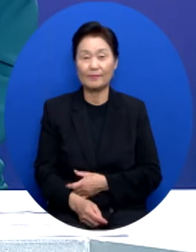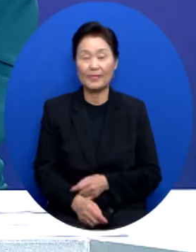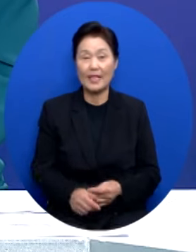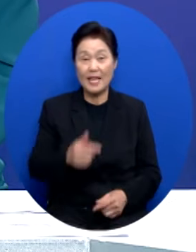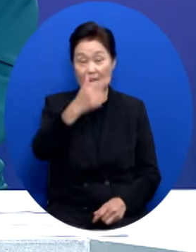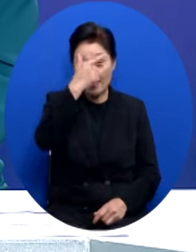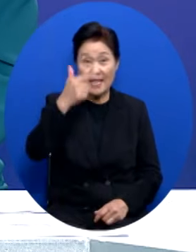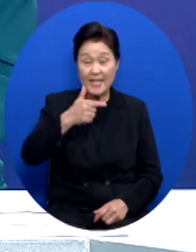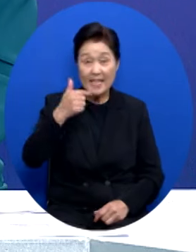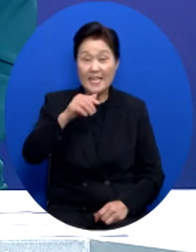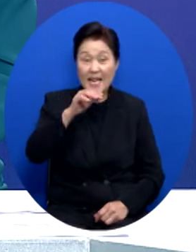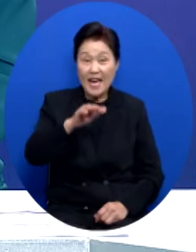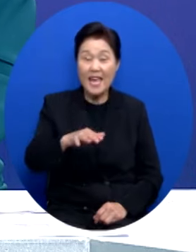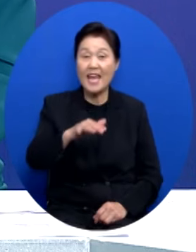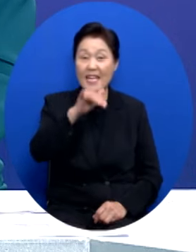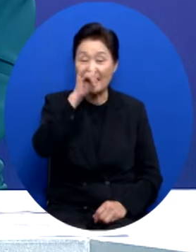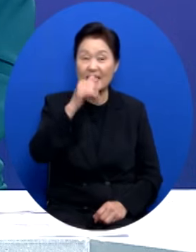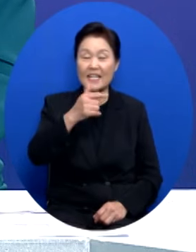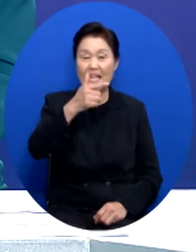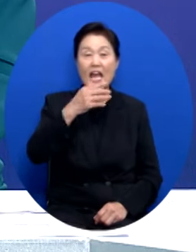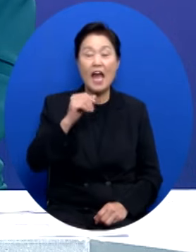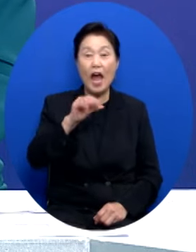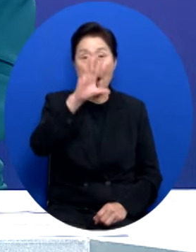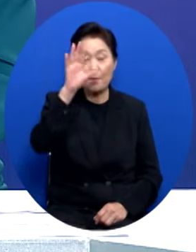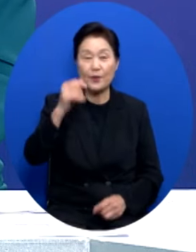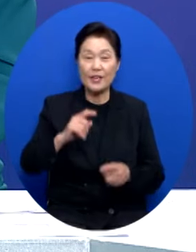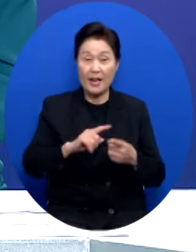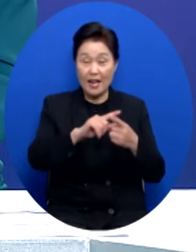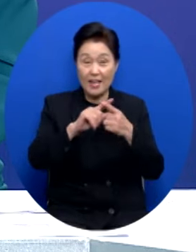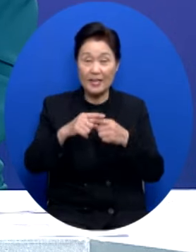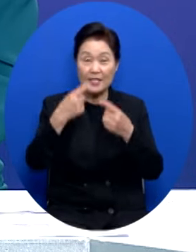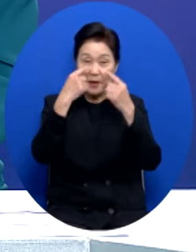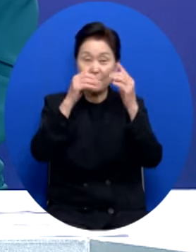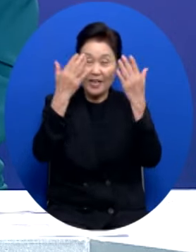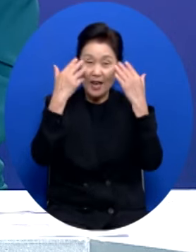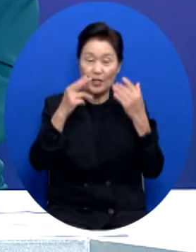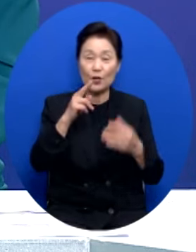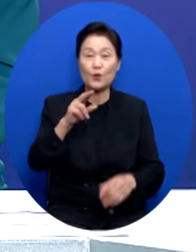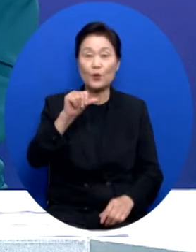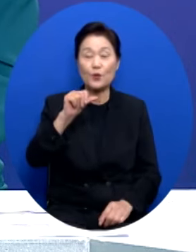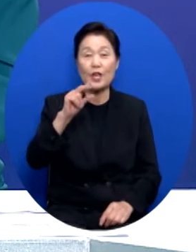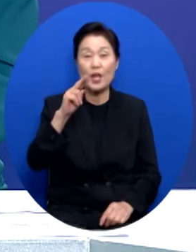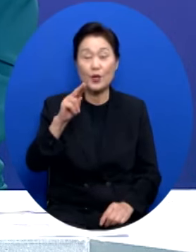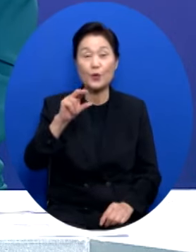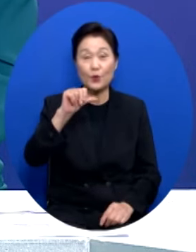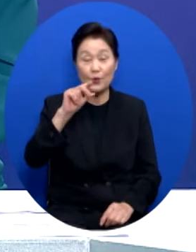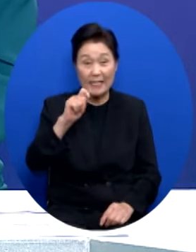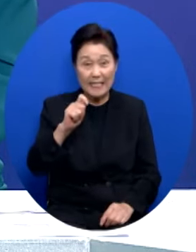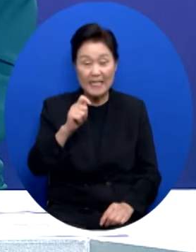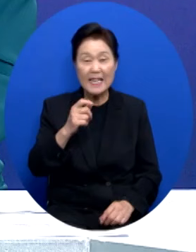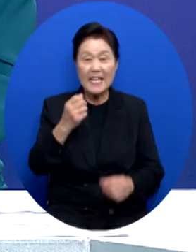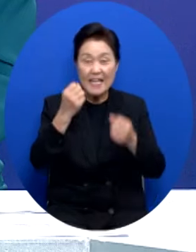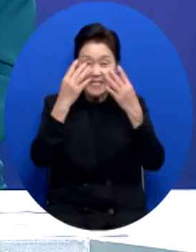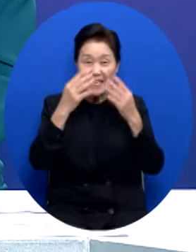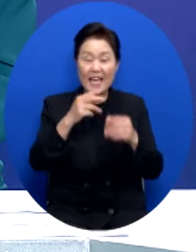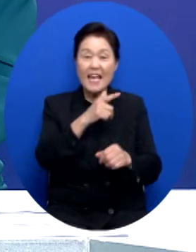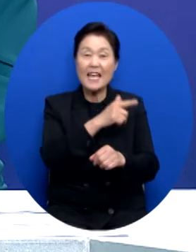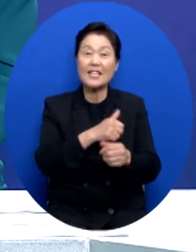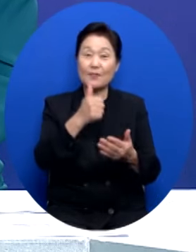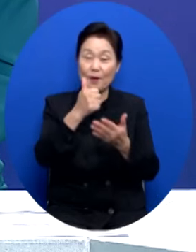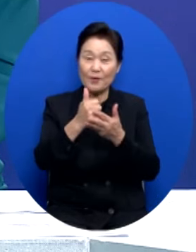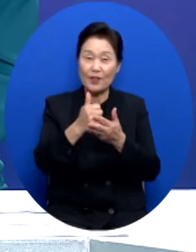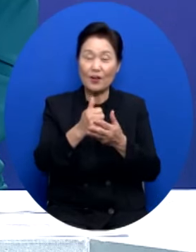탄자니아 다르에스살람에 위치한 아프리카 연합대학교 UAUT의 신임 이사장으로 CTS 기독교TV 감경철